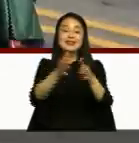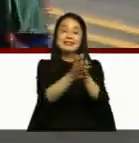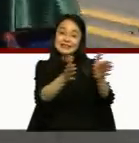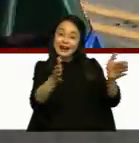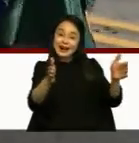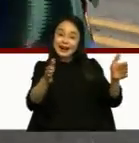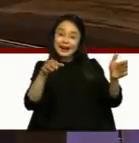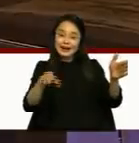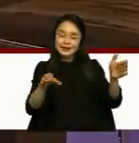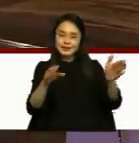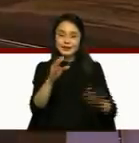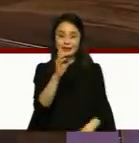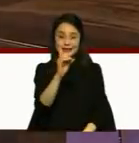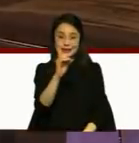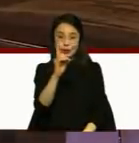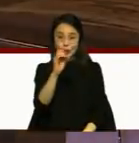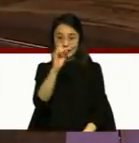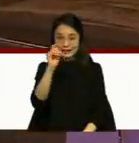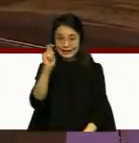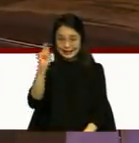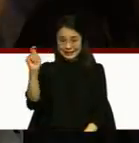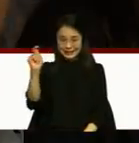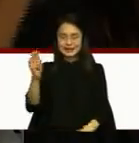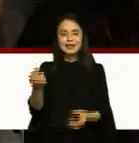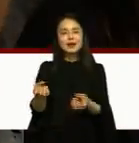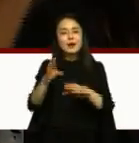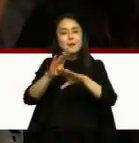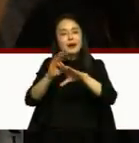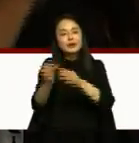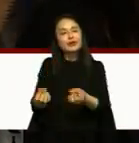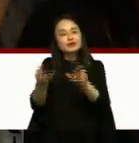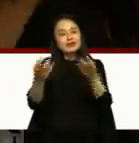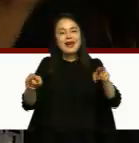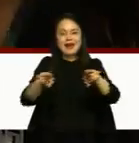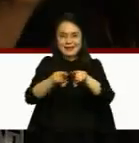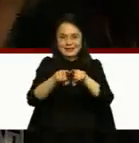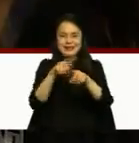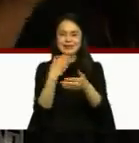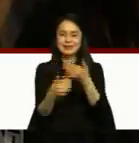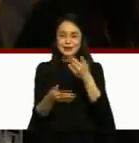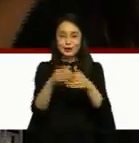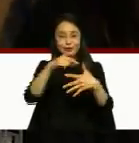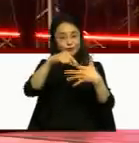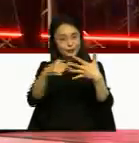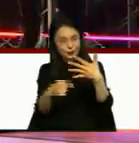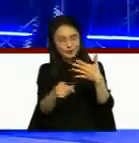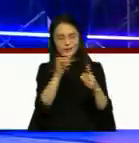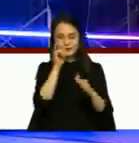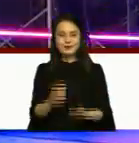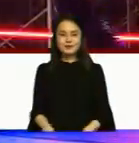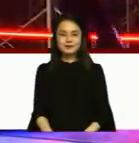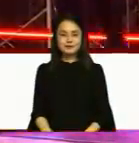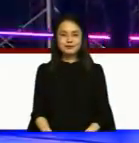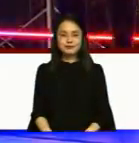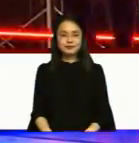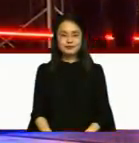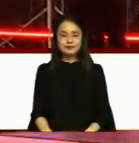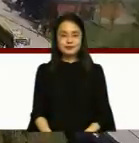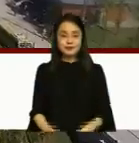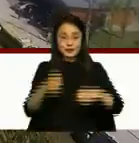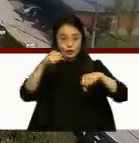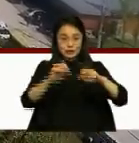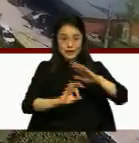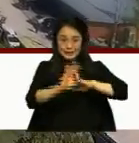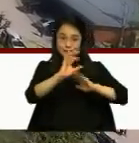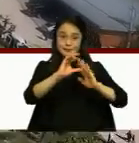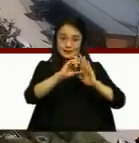ott 방송에 착한 콘서트 와 조선 왕실 체험 등 다양한 프로그램이 마련되어 있습니다 특히 축제 당일 오전에는 덕정